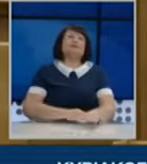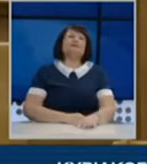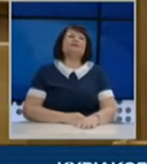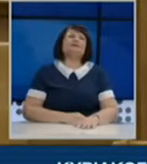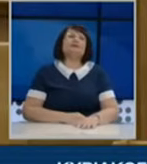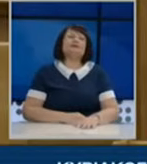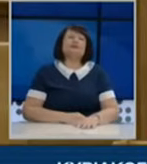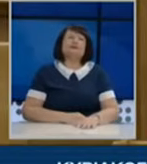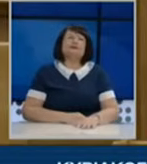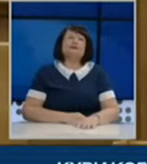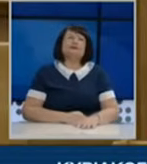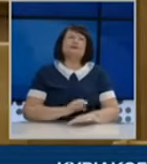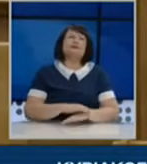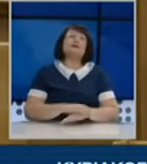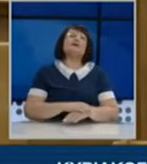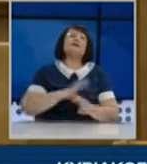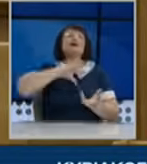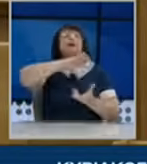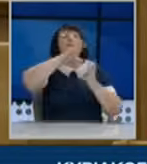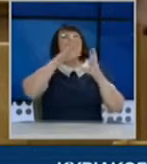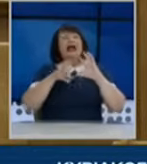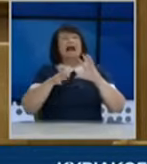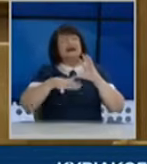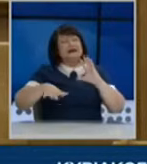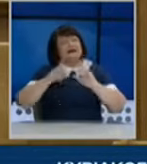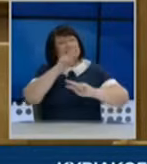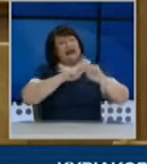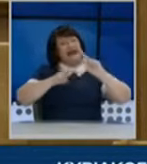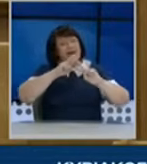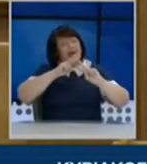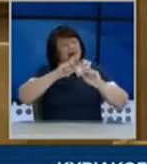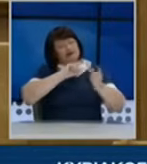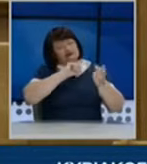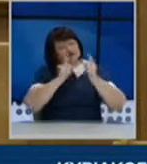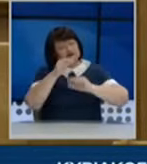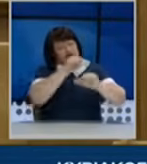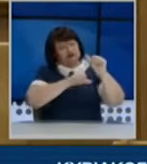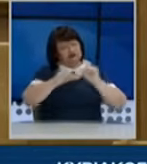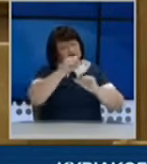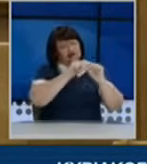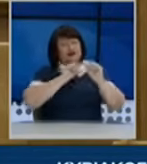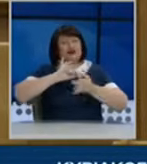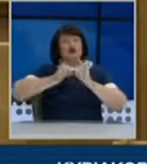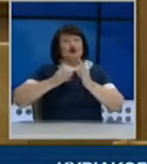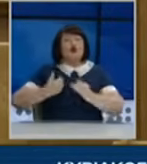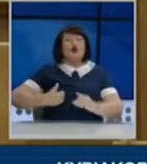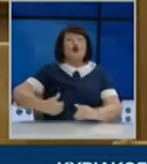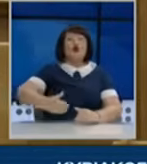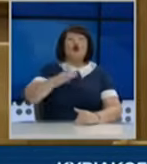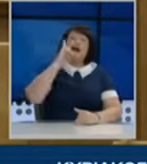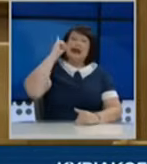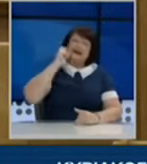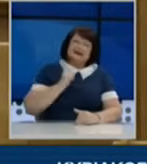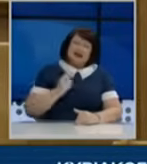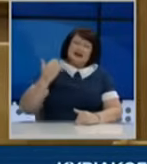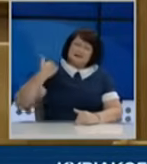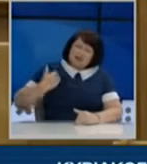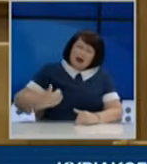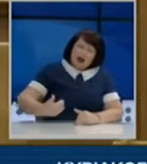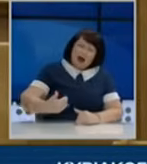Πάντοτε ο πλανήτης Γη είχε μεταβολές στο κλίμα. Πάντοτε. Για όσους ξέρουν ιστορία, είναι ένα διαχρονικό φαινόμενο